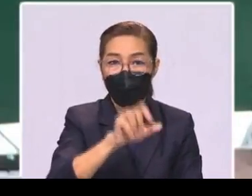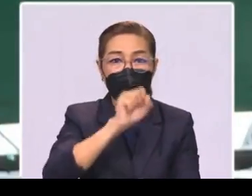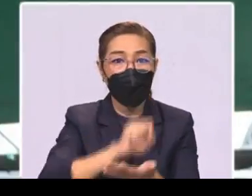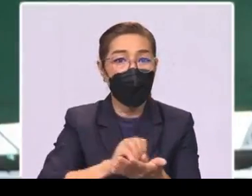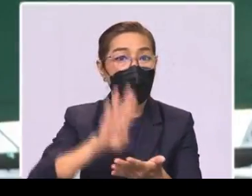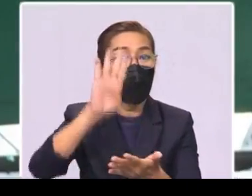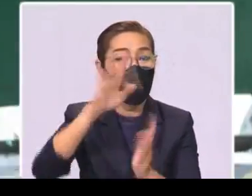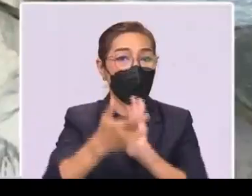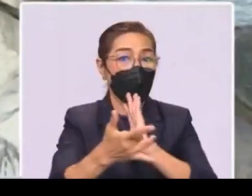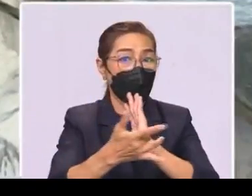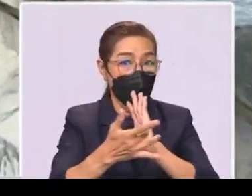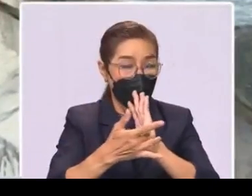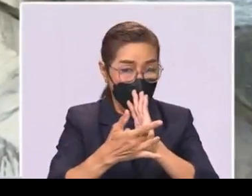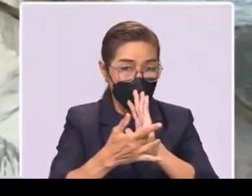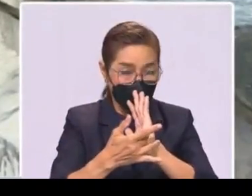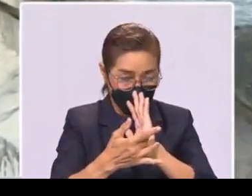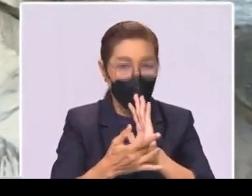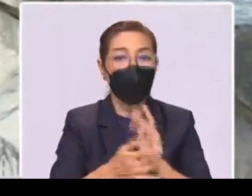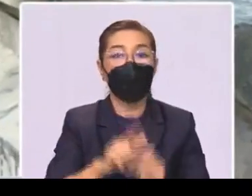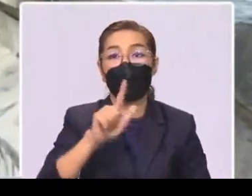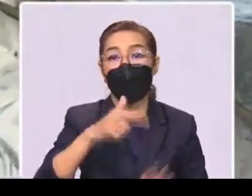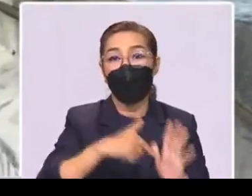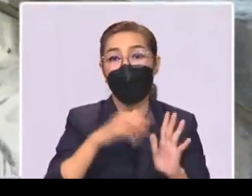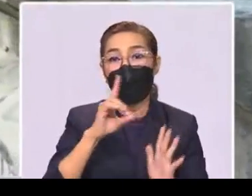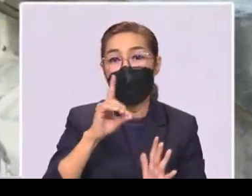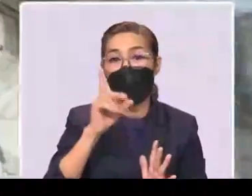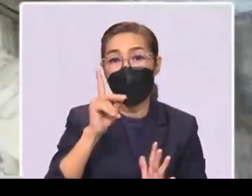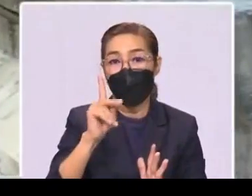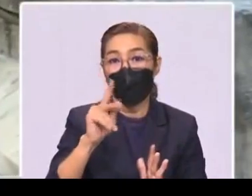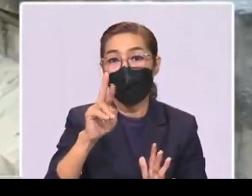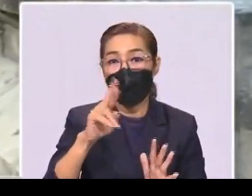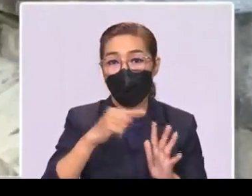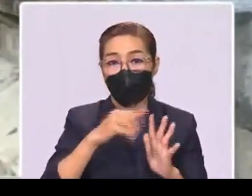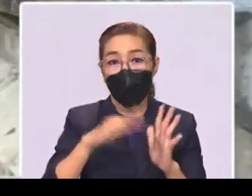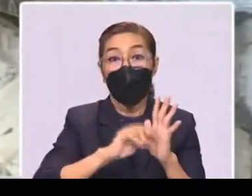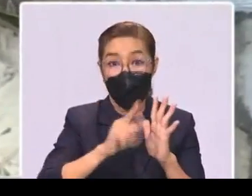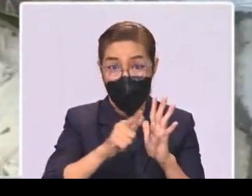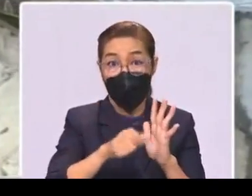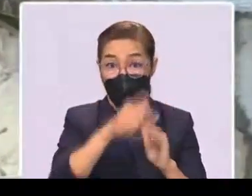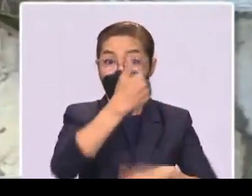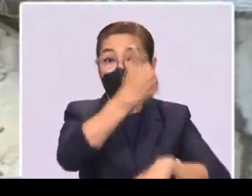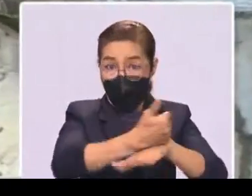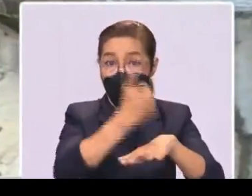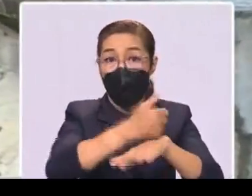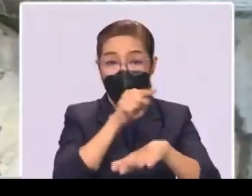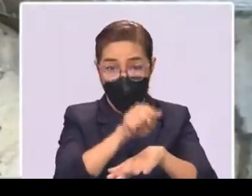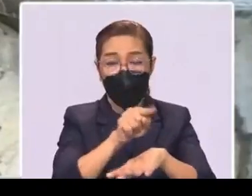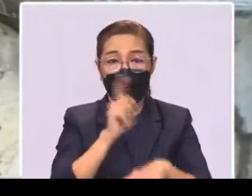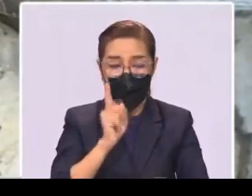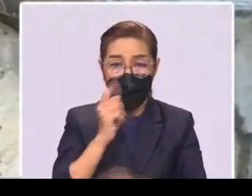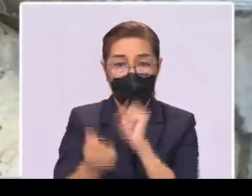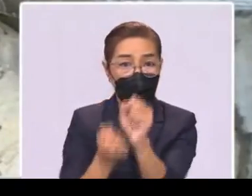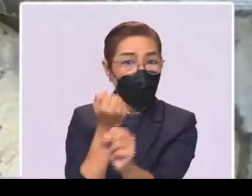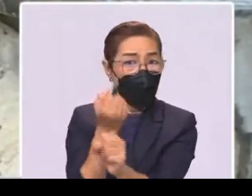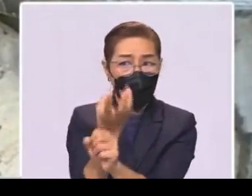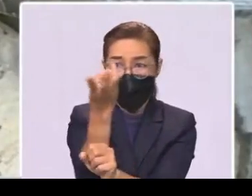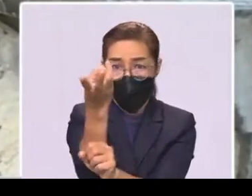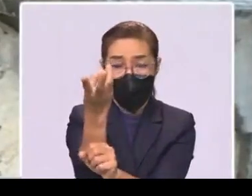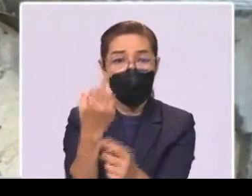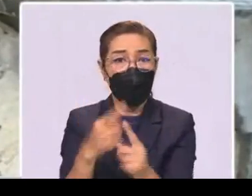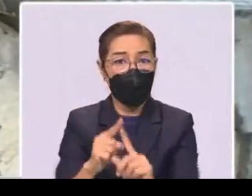เอ่อพระจอมเกล้าเจ้าคุณราชบังบังนะครับอืเป็นเป็นคนอายุน้อยเป็นคนหนุ่มที่เป็น